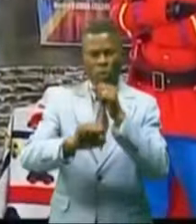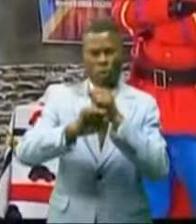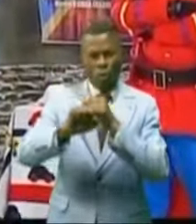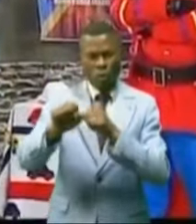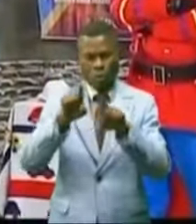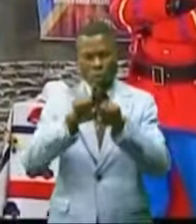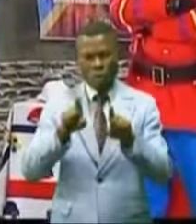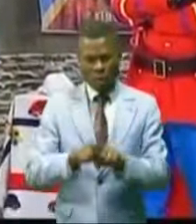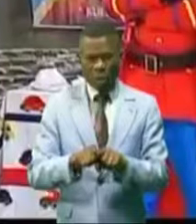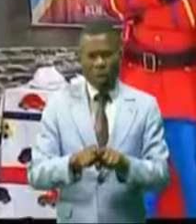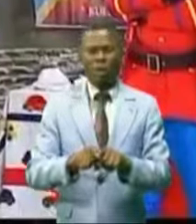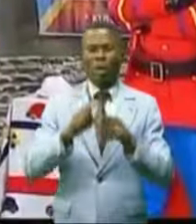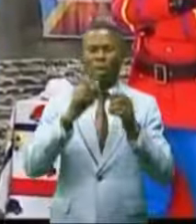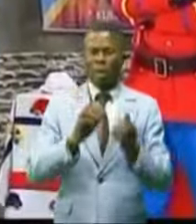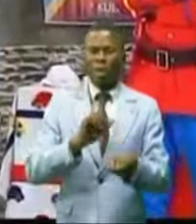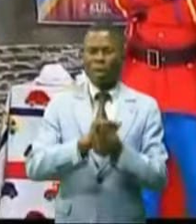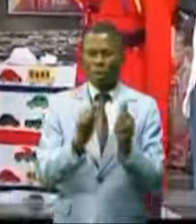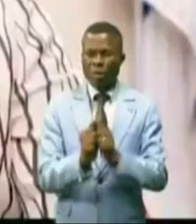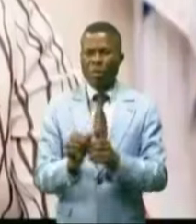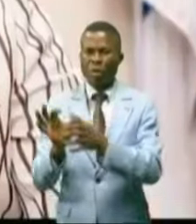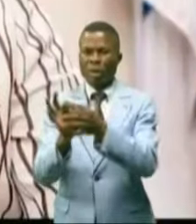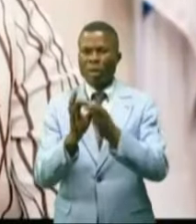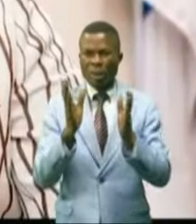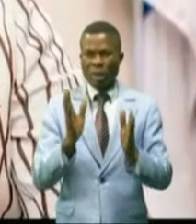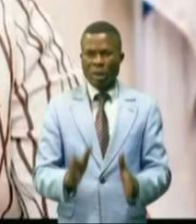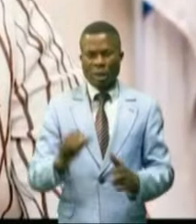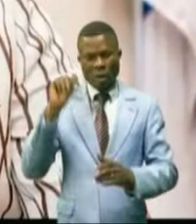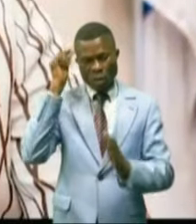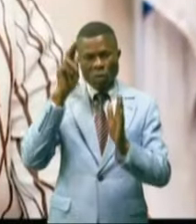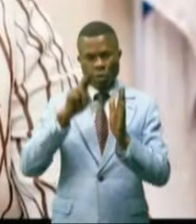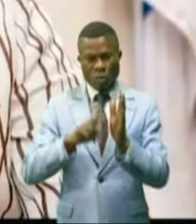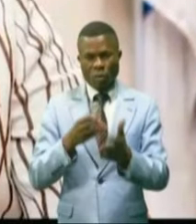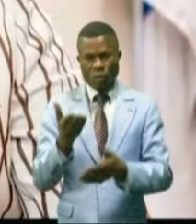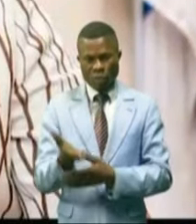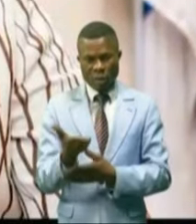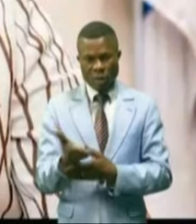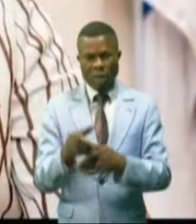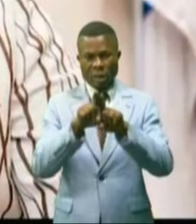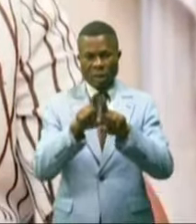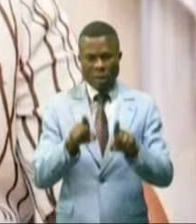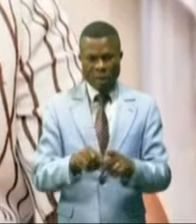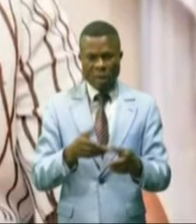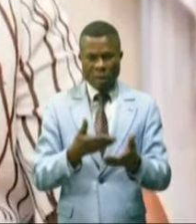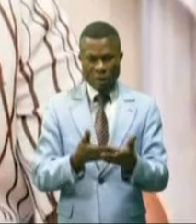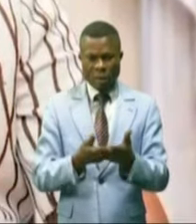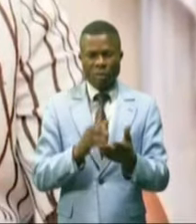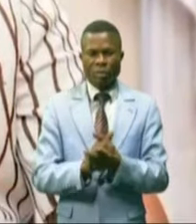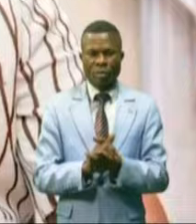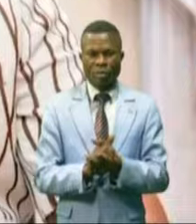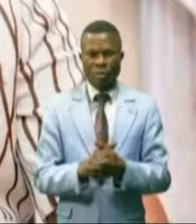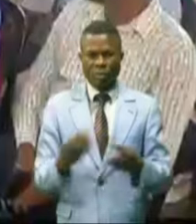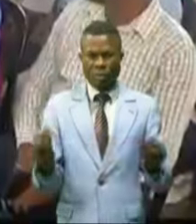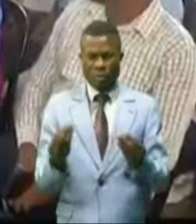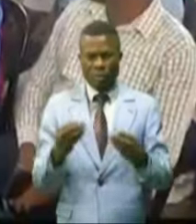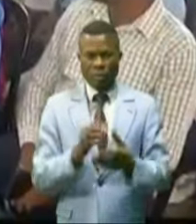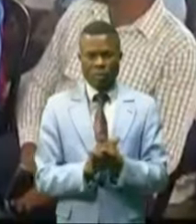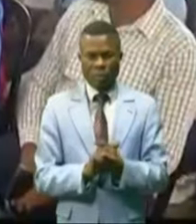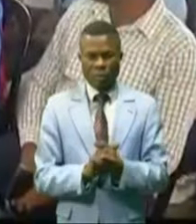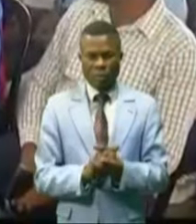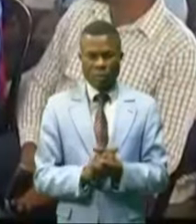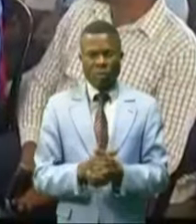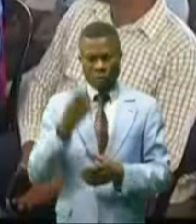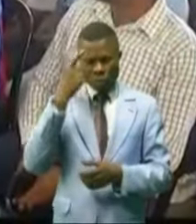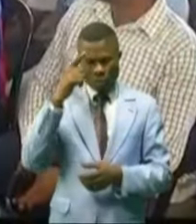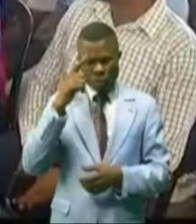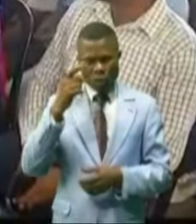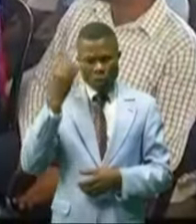de concertisation des collaborateurs du gouverneur de la ville, Daniel Bumba. L'occasion était aussi bonne pour recueillir